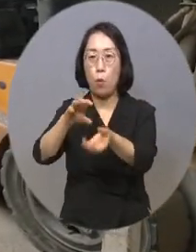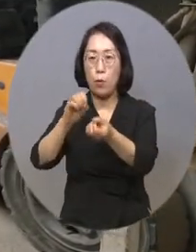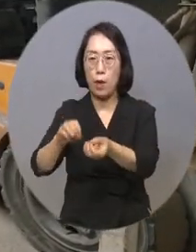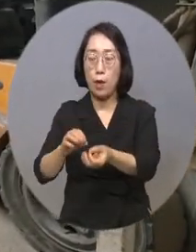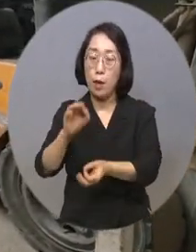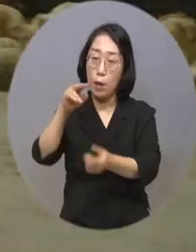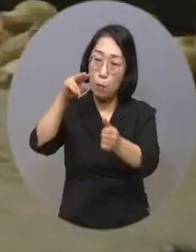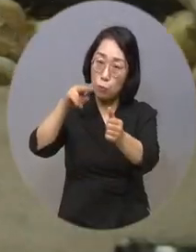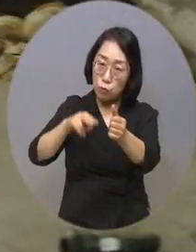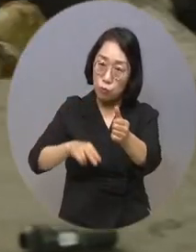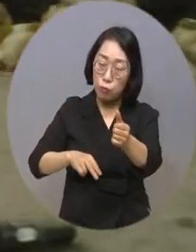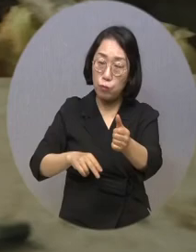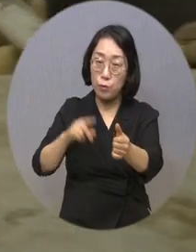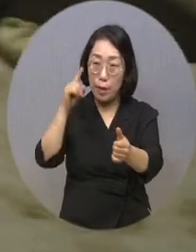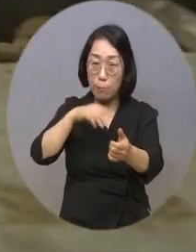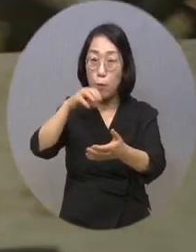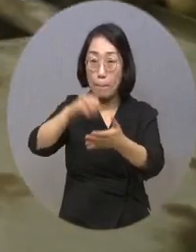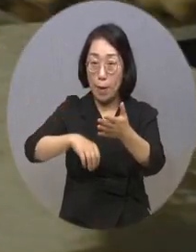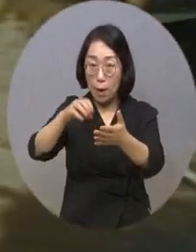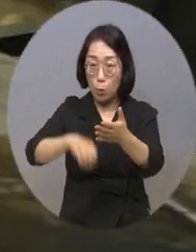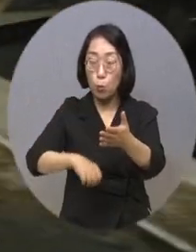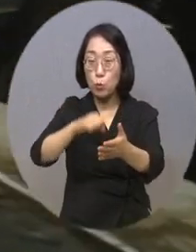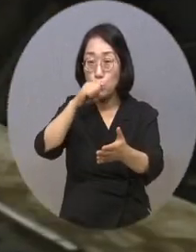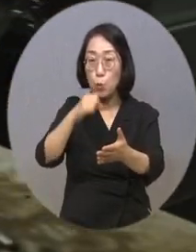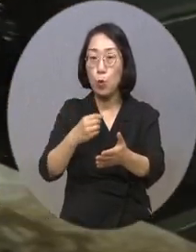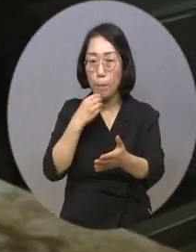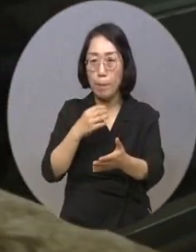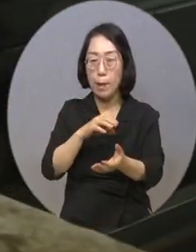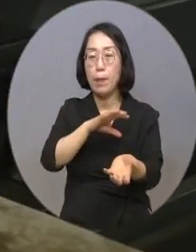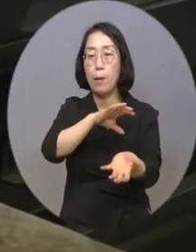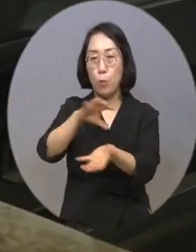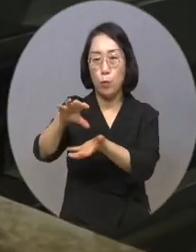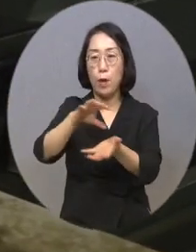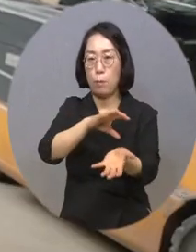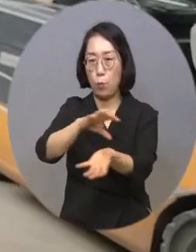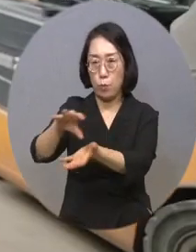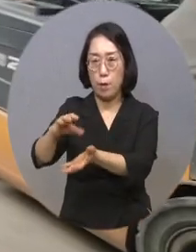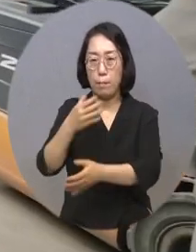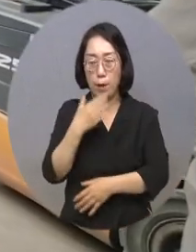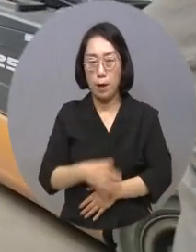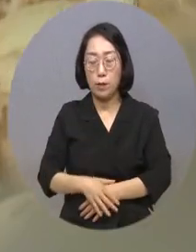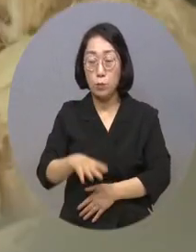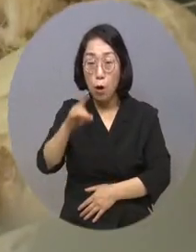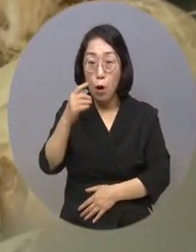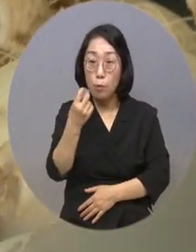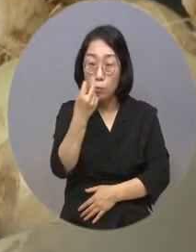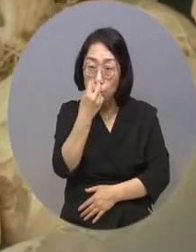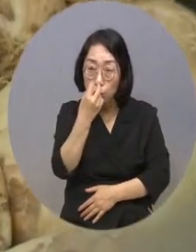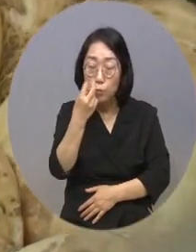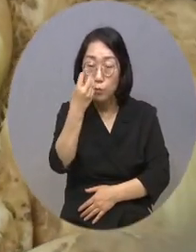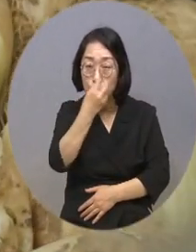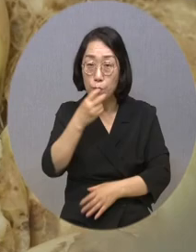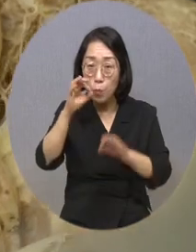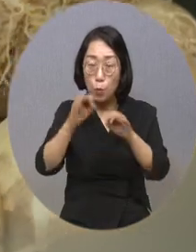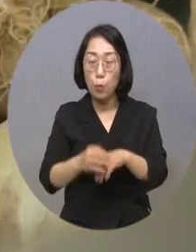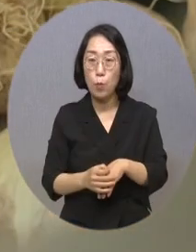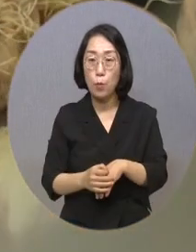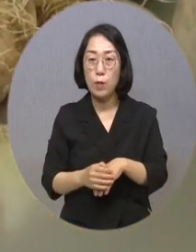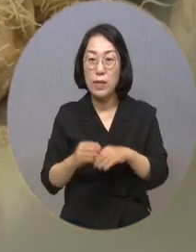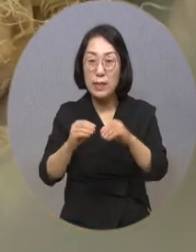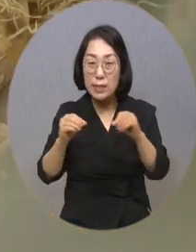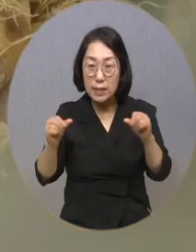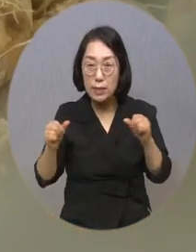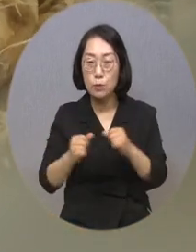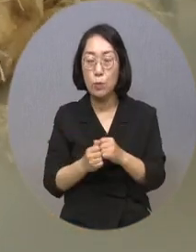빼고 좋은 것만 선별기로 넘어가는 거죠. 여기서 이제 유관으로 한번 걸러내서 네네. 이렇게 흙이나 지푸라기